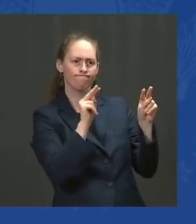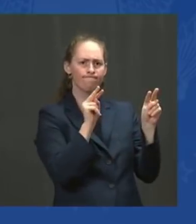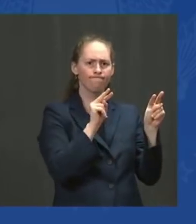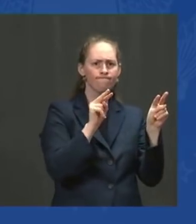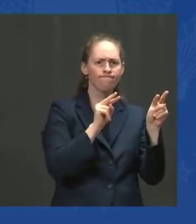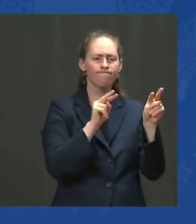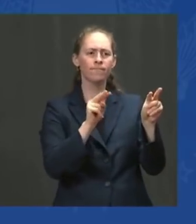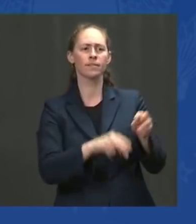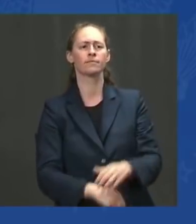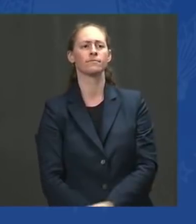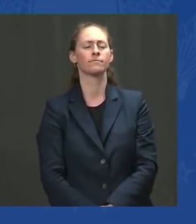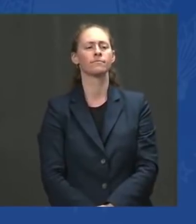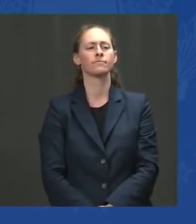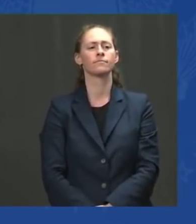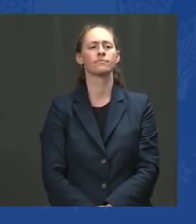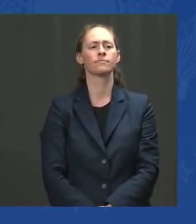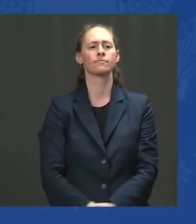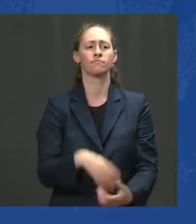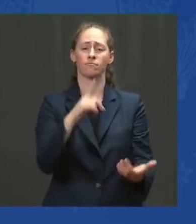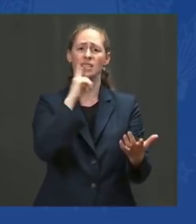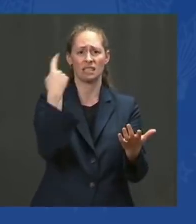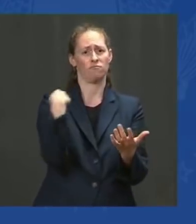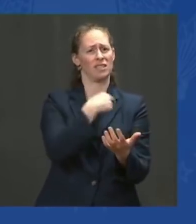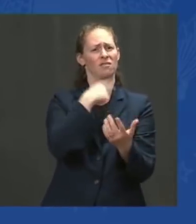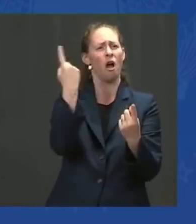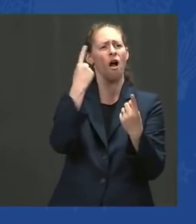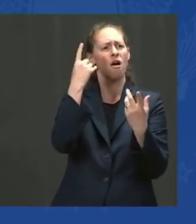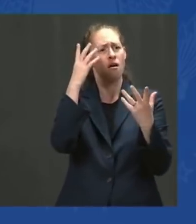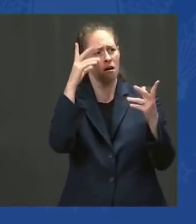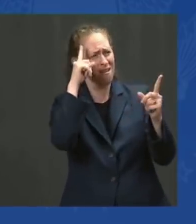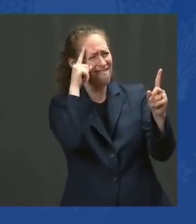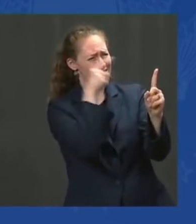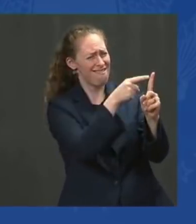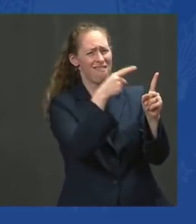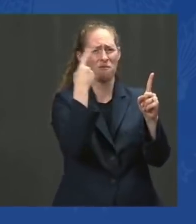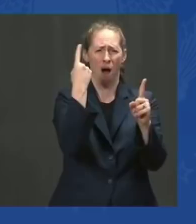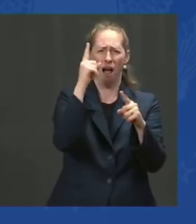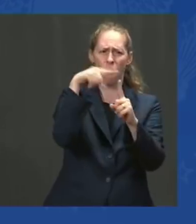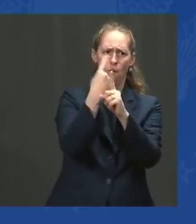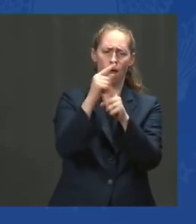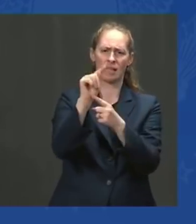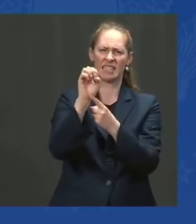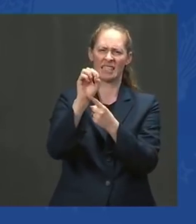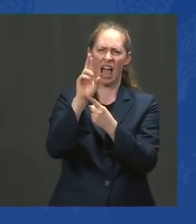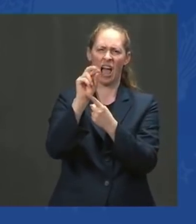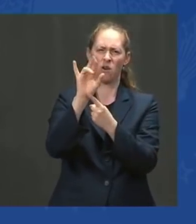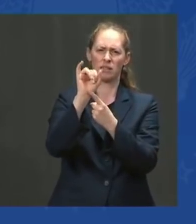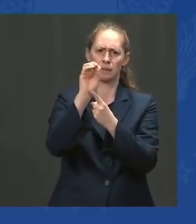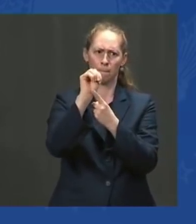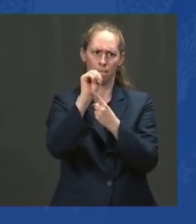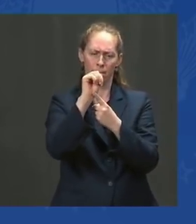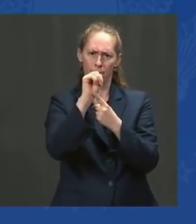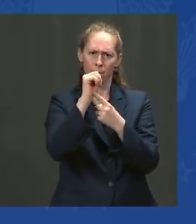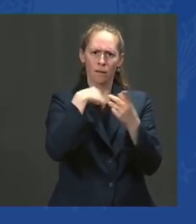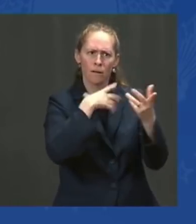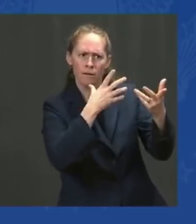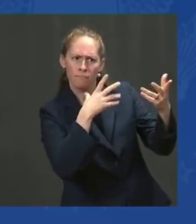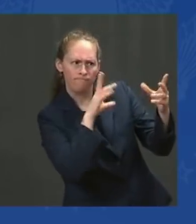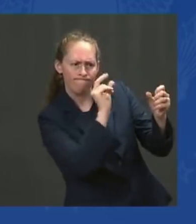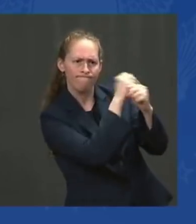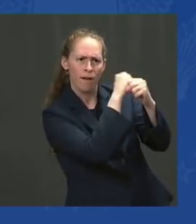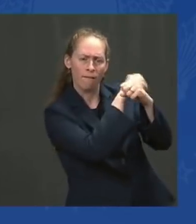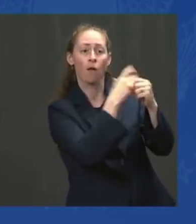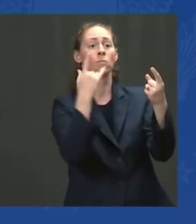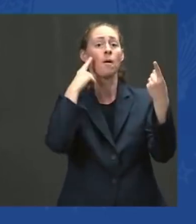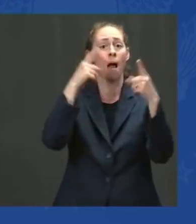基地组织，为了反恐，那么随着本拉登被美军特种部队击毙，恐怖